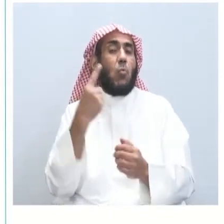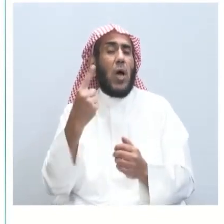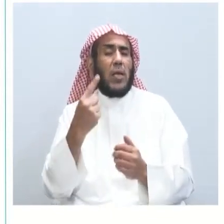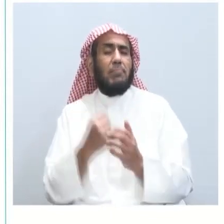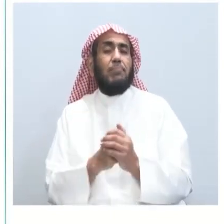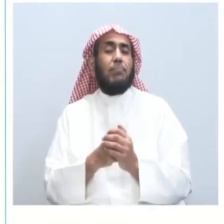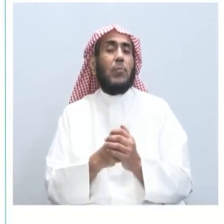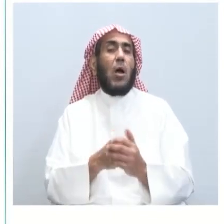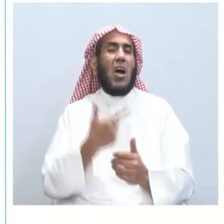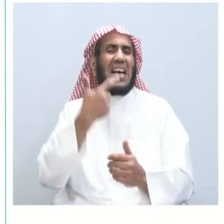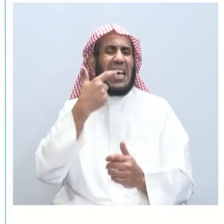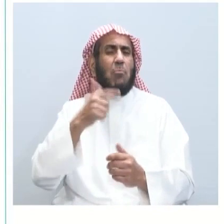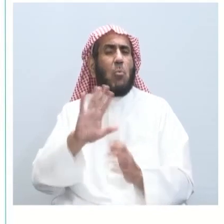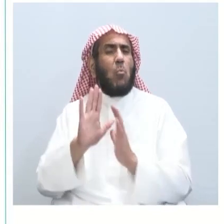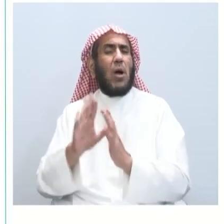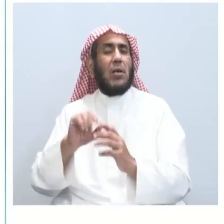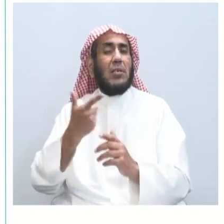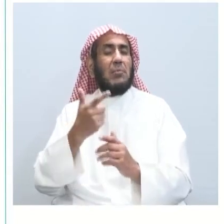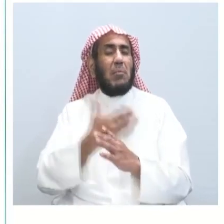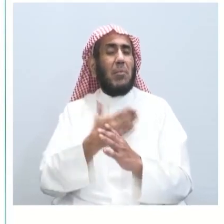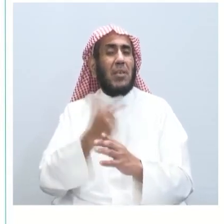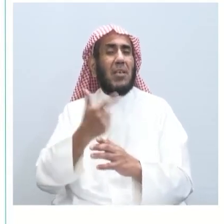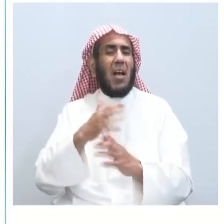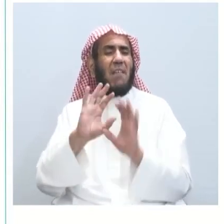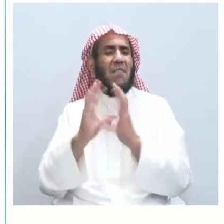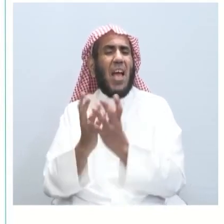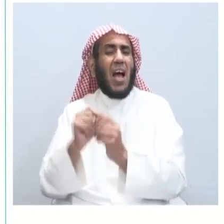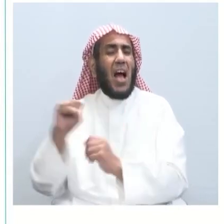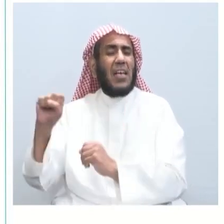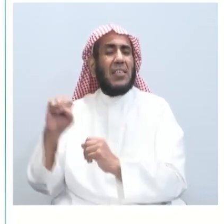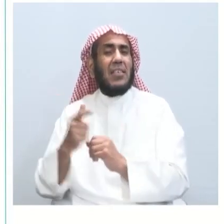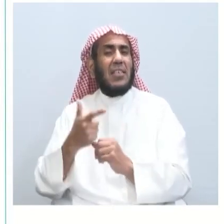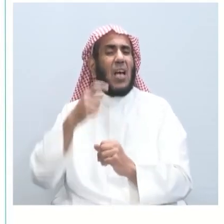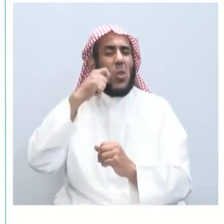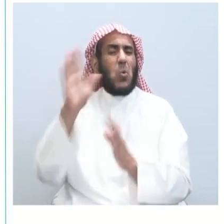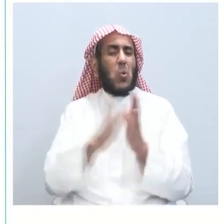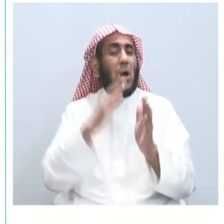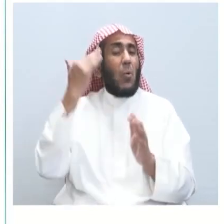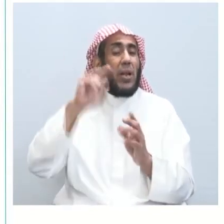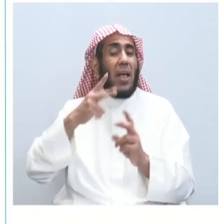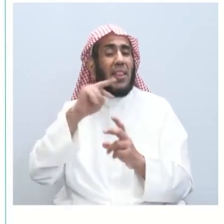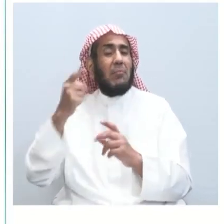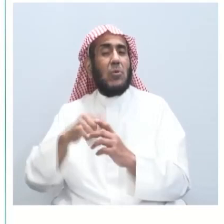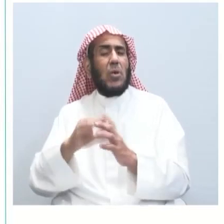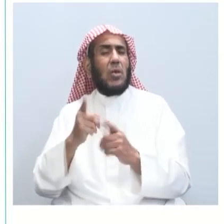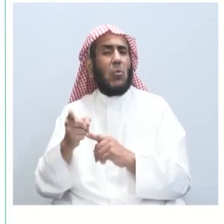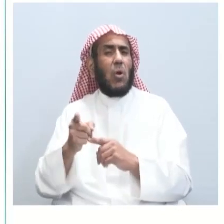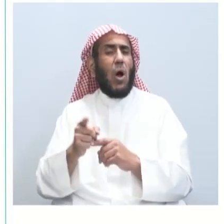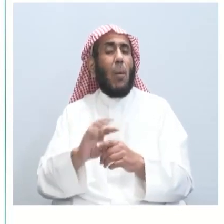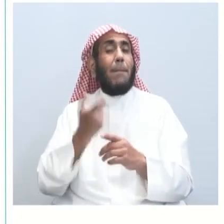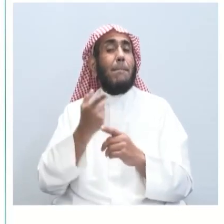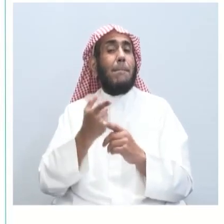او بعمر معين او بسبب انهم في فئه معينه م كذك او كاث اذا قد يكون لهم